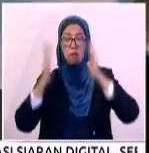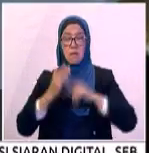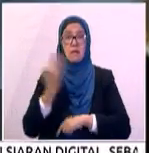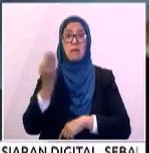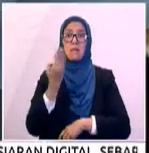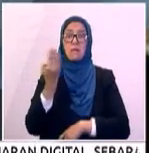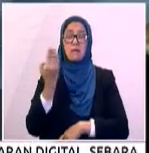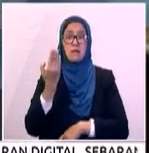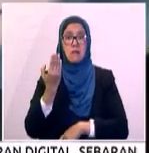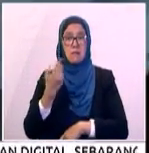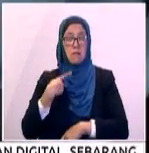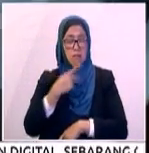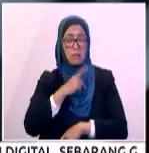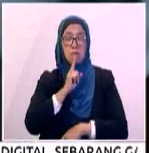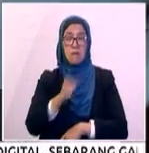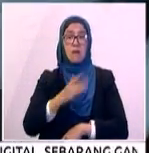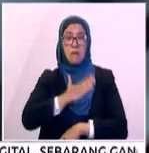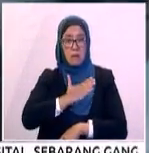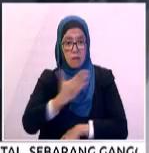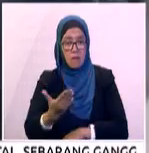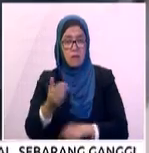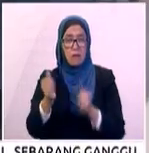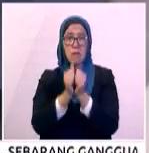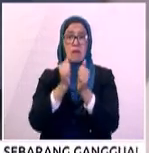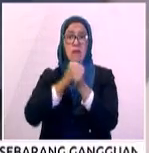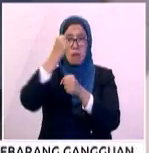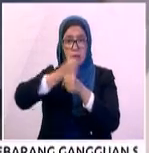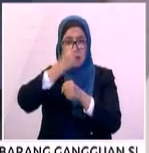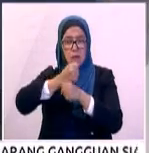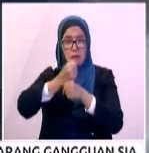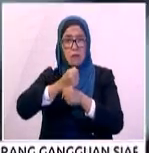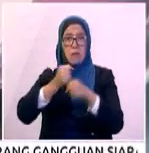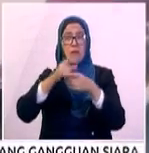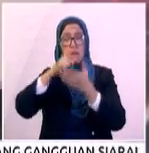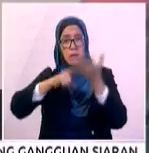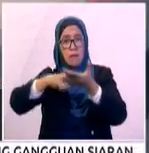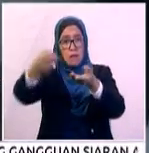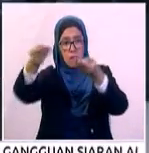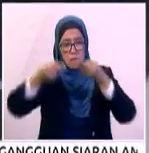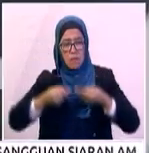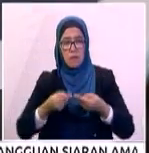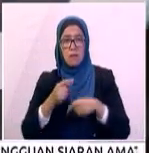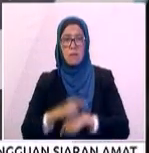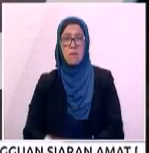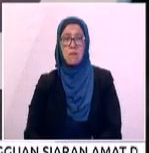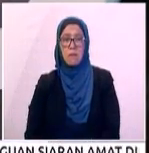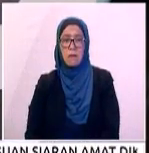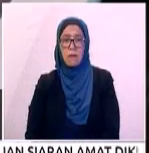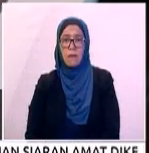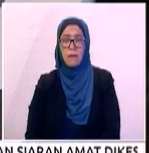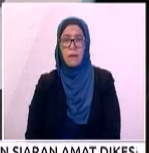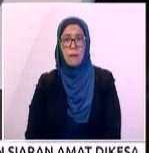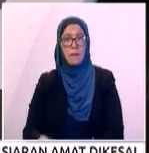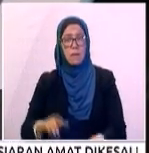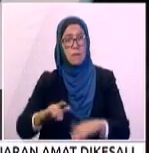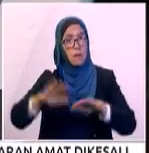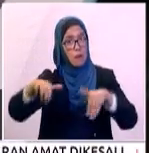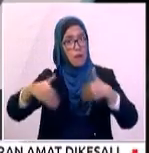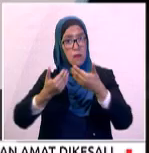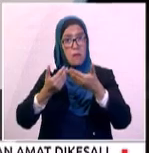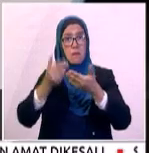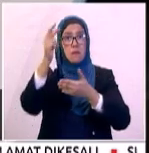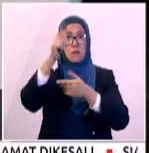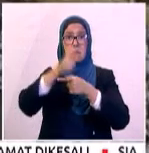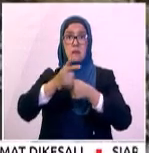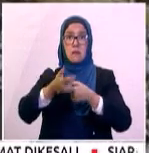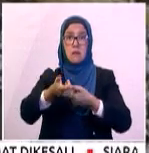apa ni committed pada kerjaan kita lah. Saya kalau kita compare dengan situ yang kita boleh beritahu. Sebenarnya dia orang bangga, kita bangga dengan